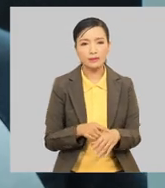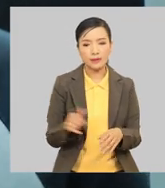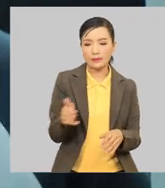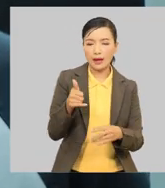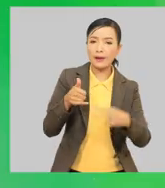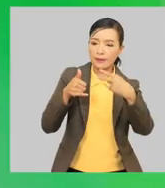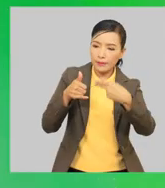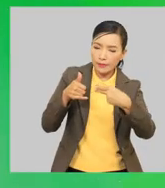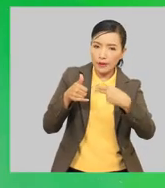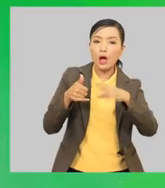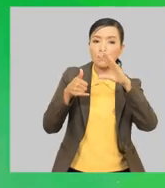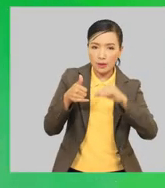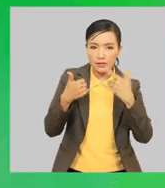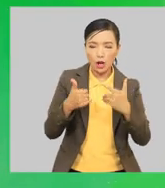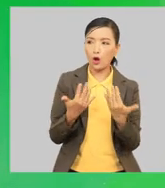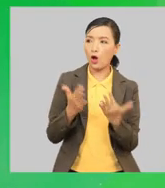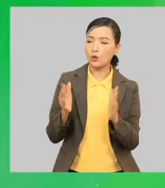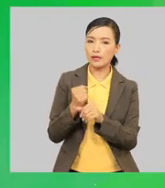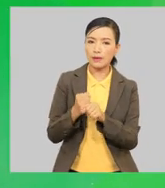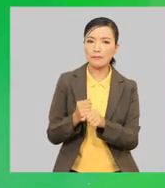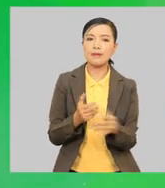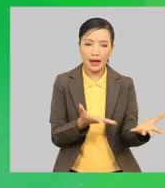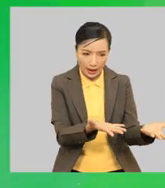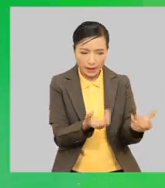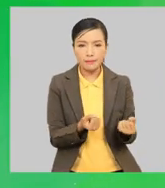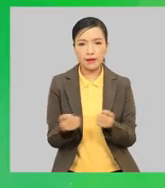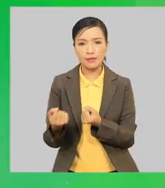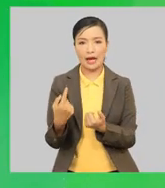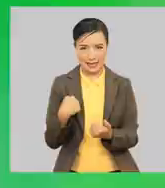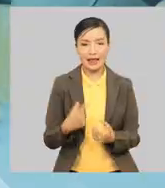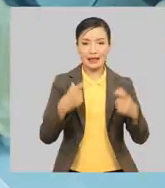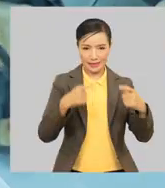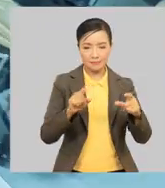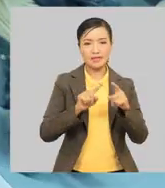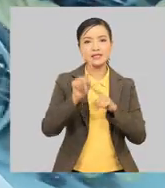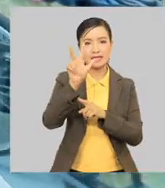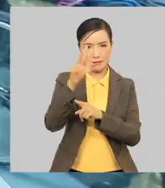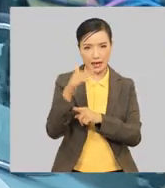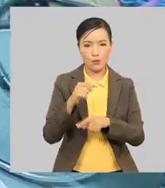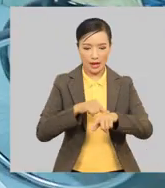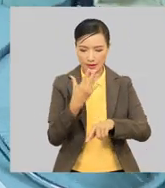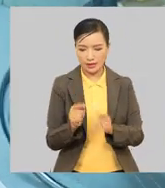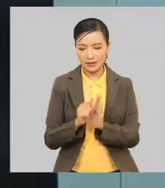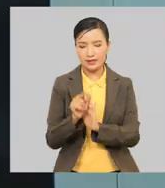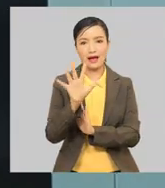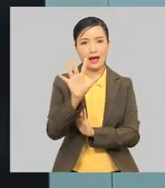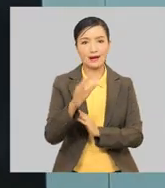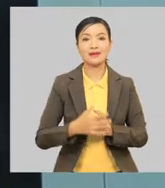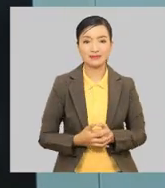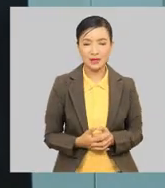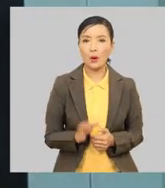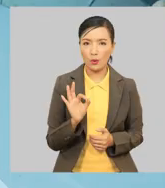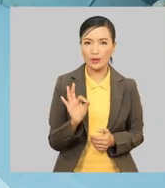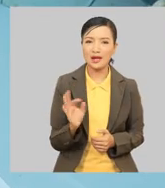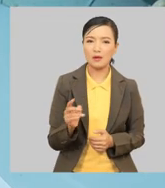าบันทึกเทปเสร็จ mm-hmm. ก็ต้องรอเจ้าหน้าที่มารับ เดี๋ยวต่อไปเทปที่3แล้ว เทปที่3 แล้วมีเวลาเหลือกี่นาทีครับ 5นาที อีก